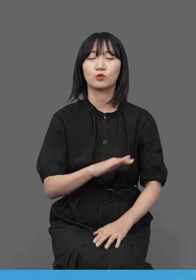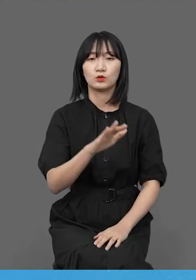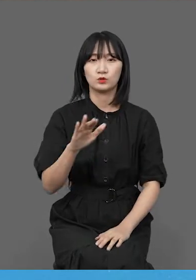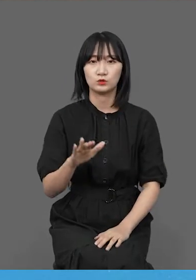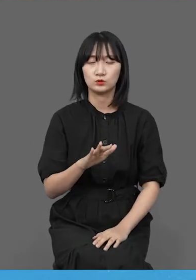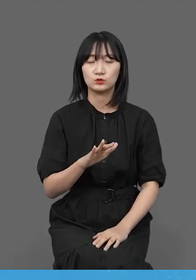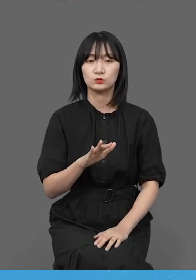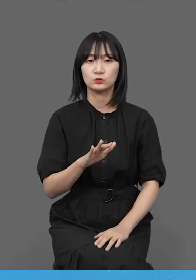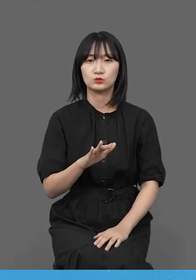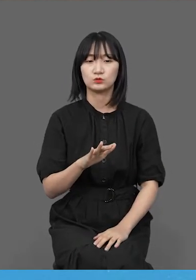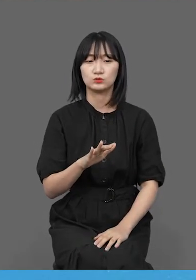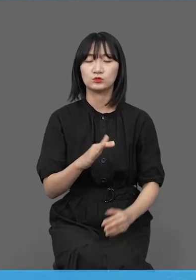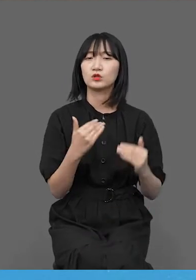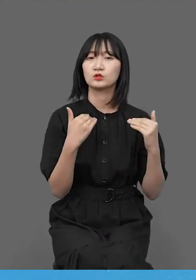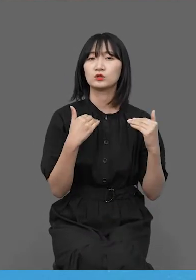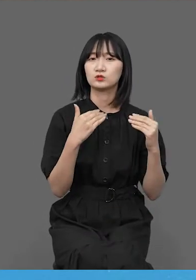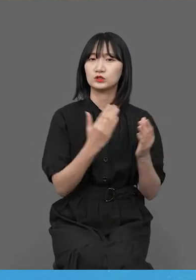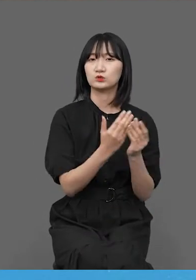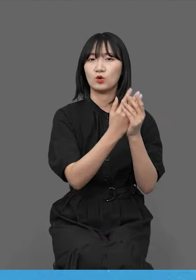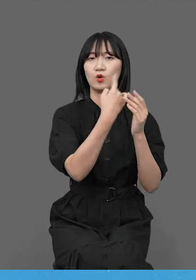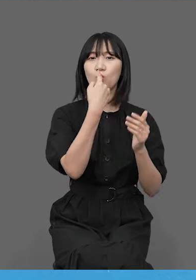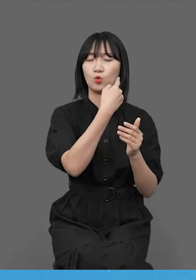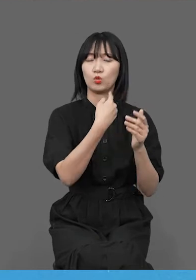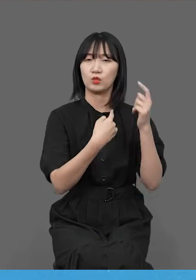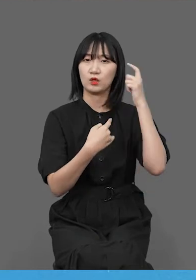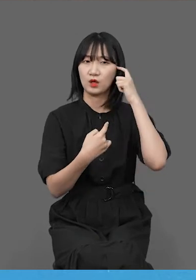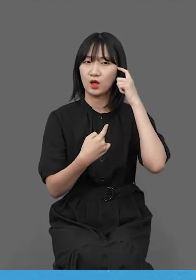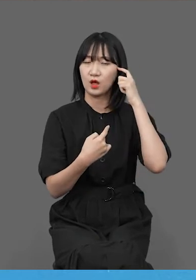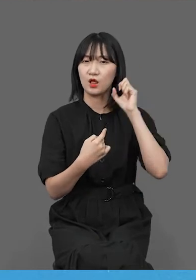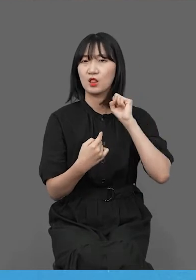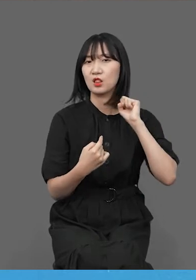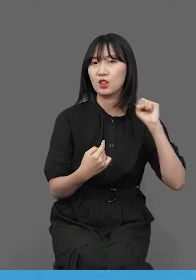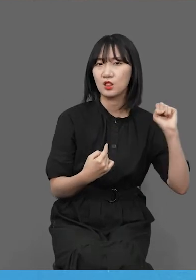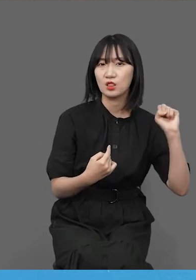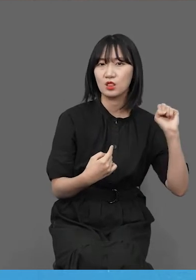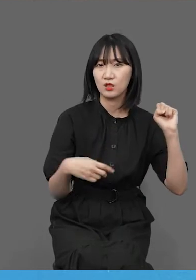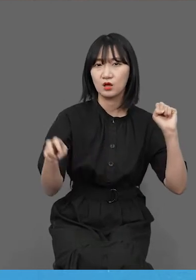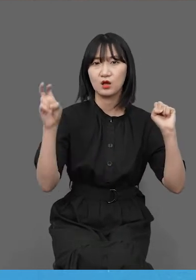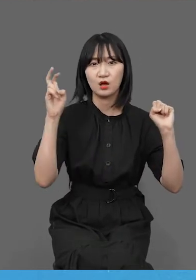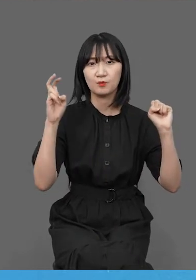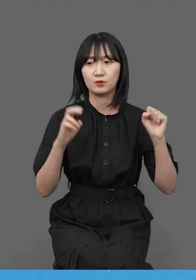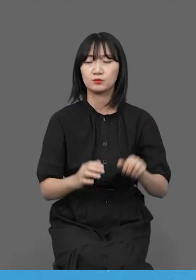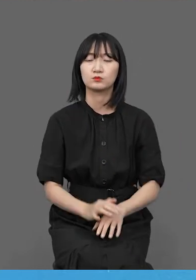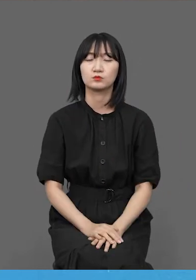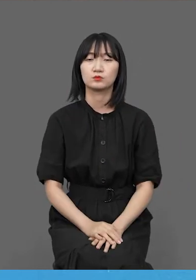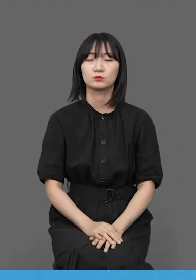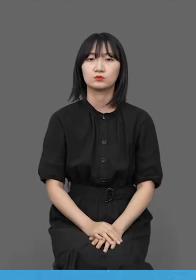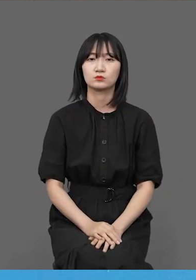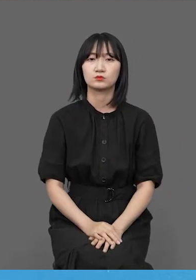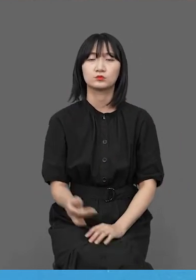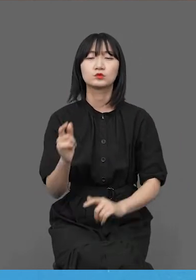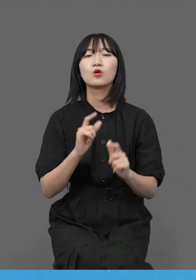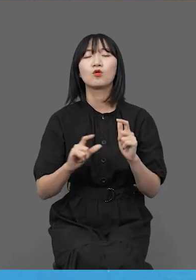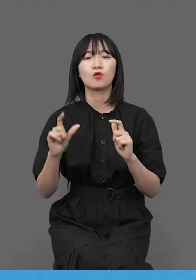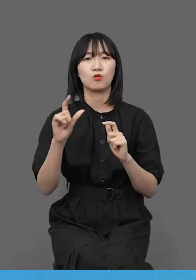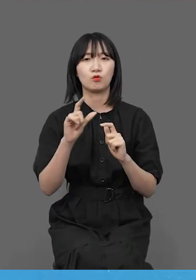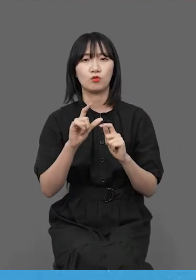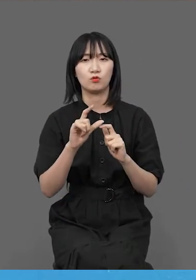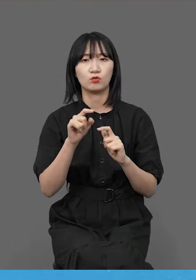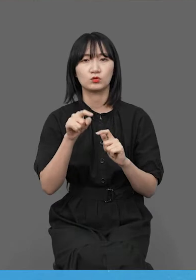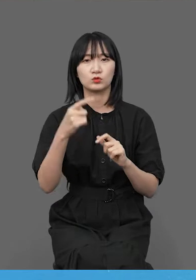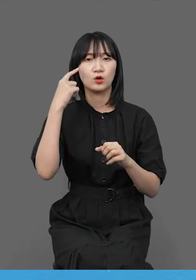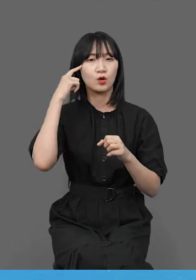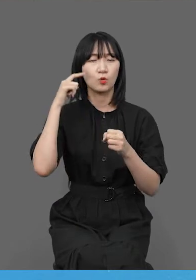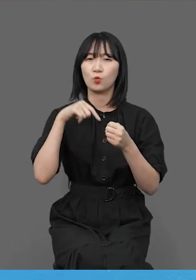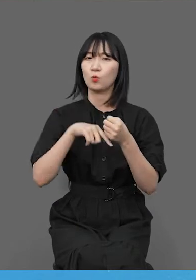진화론자로 만드는 길로 인도했을지는 모르겠지만 더 이상 그것은